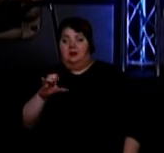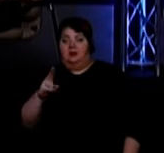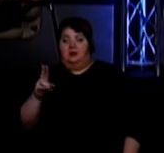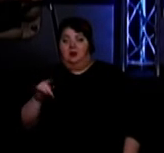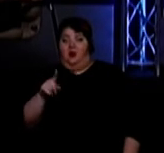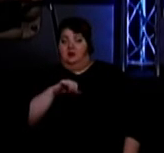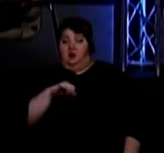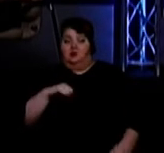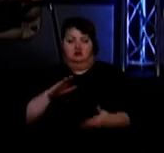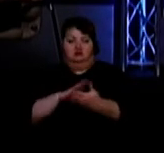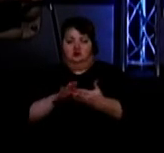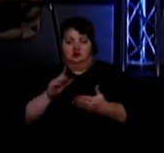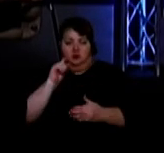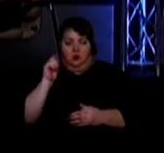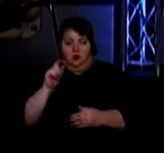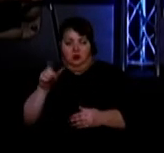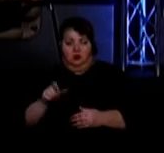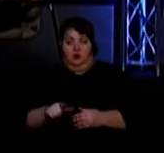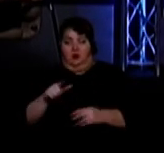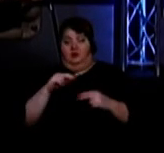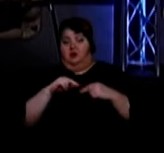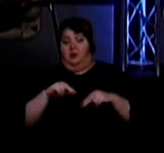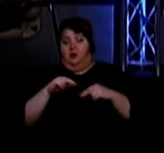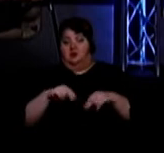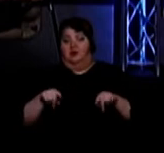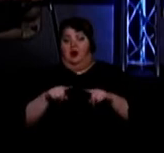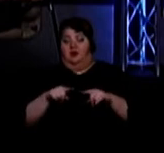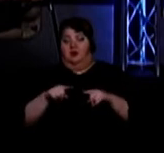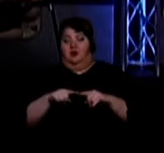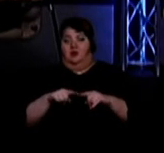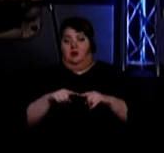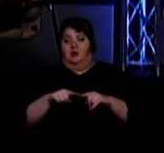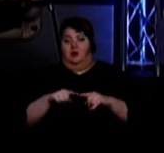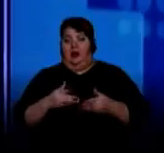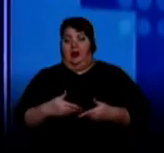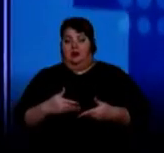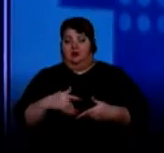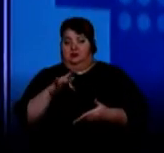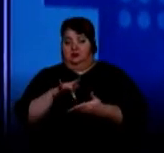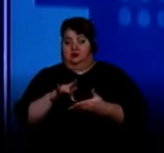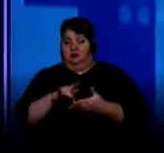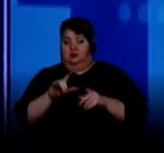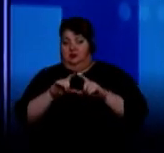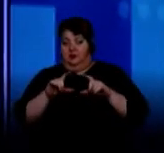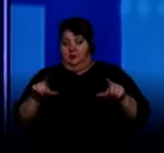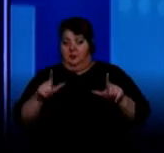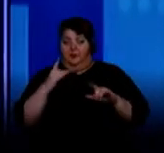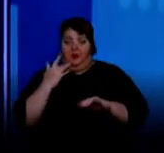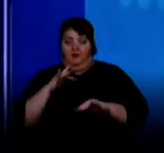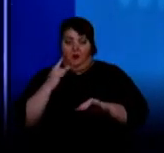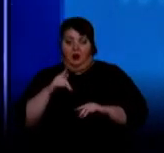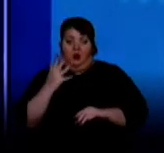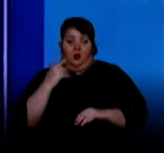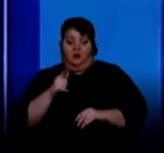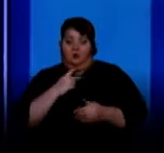сама українка, і вона працювала в такому пролайф-центрі в Америці. І коли вона побачила